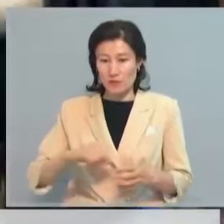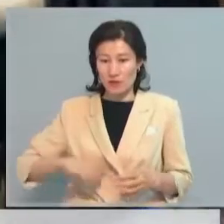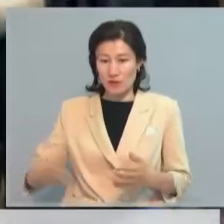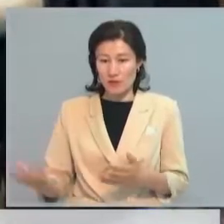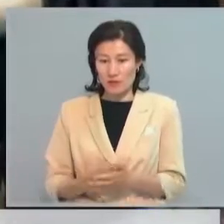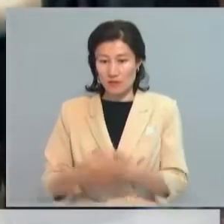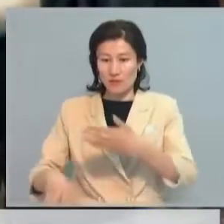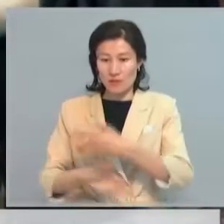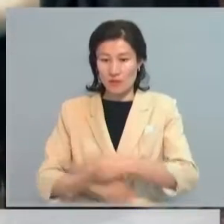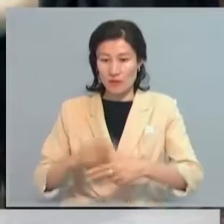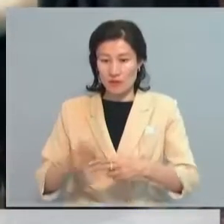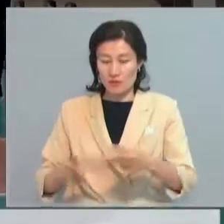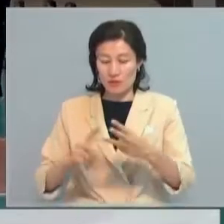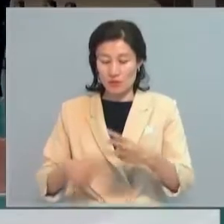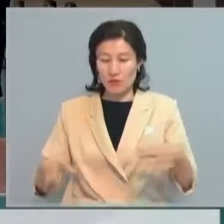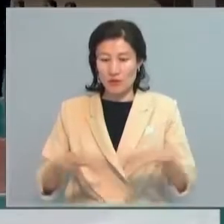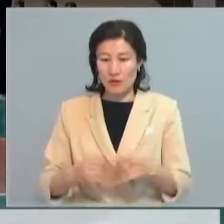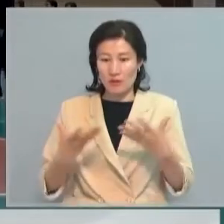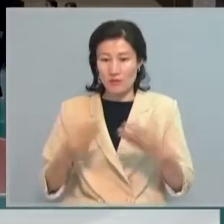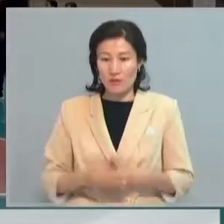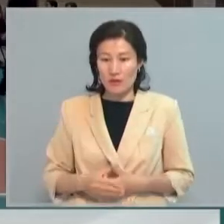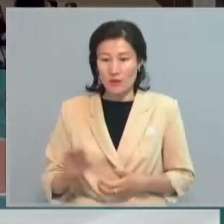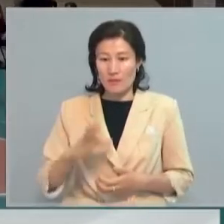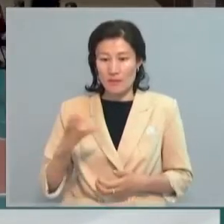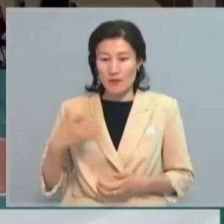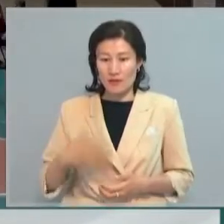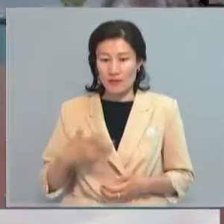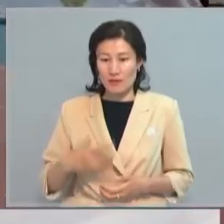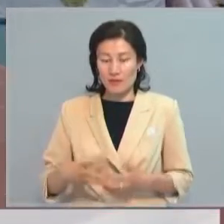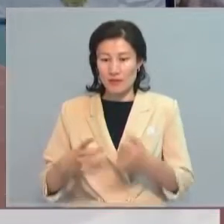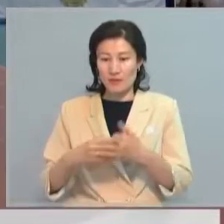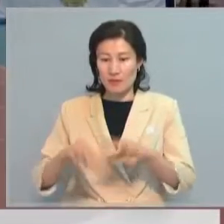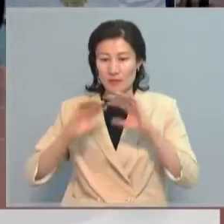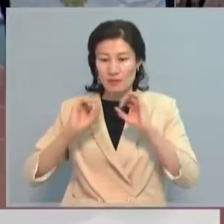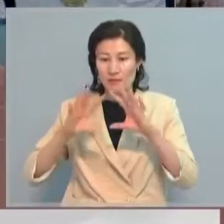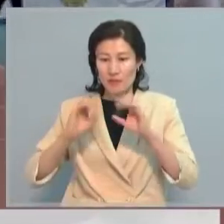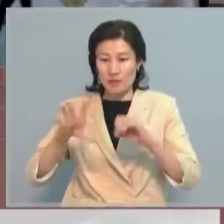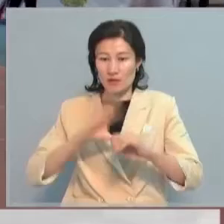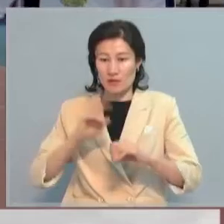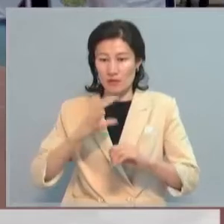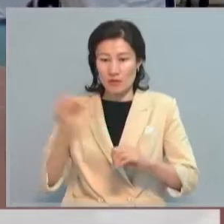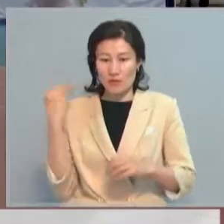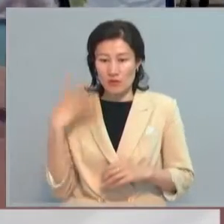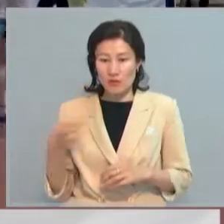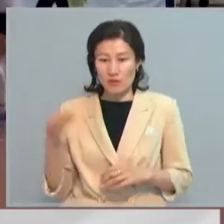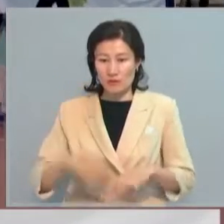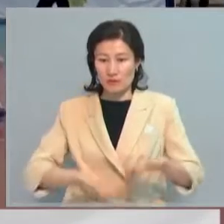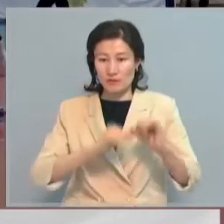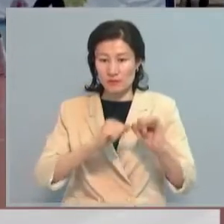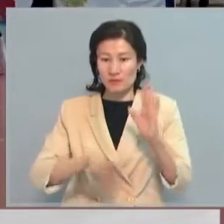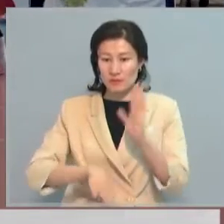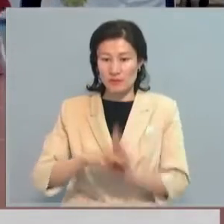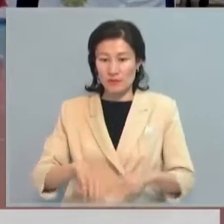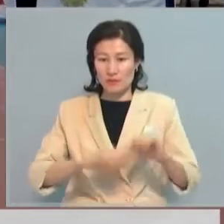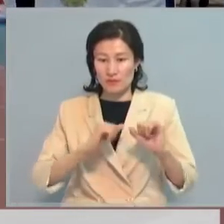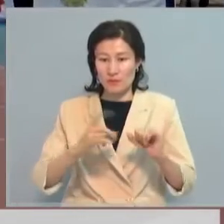ұпайларын толықтырған үздік 3 команда анықталып қалды. Бас жүлде Тараздың жергілікті волейболшыларына бұйырса, күміс жүлдеге Түркістан облысының намысын жоғары деңгейде